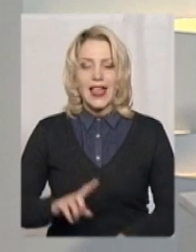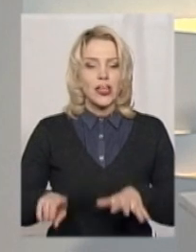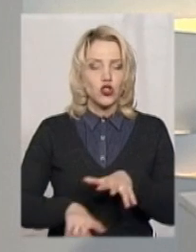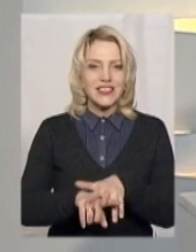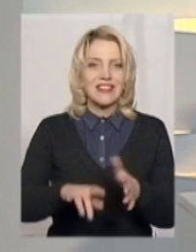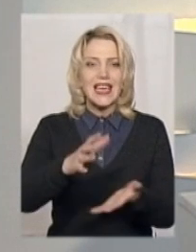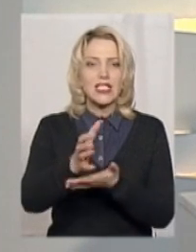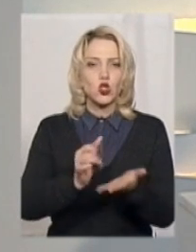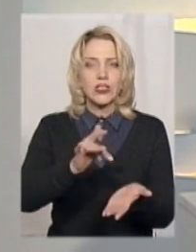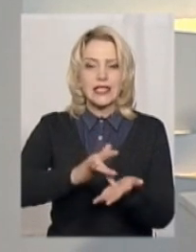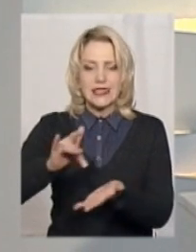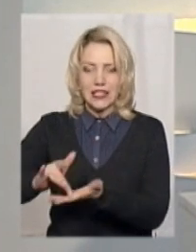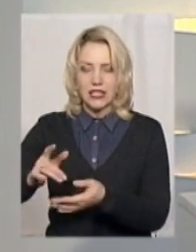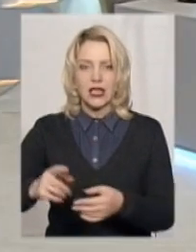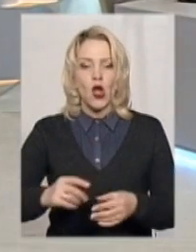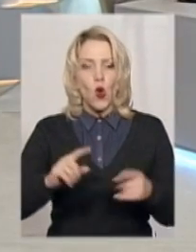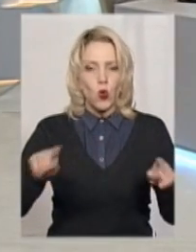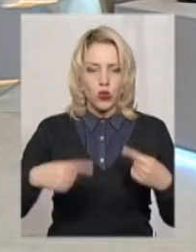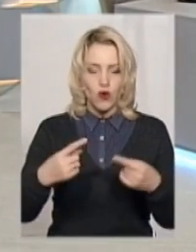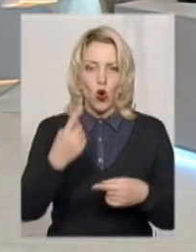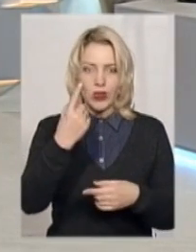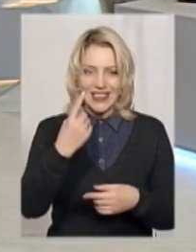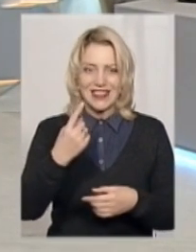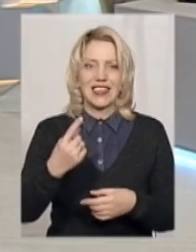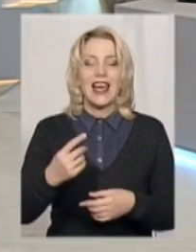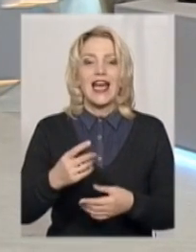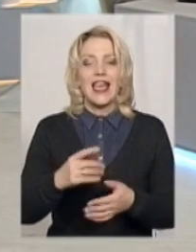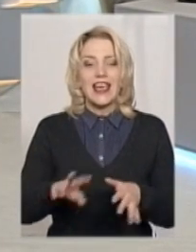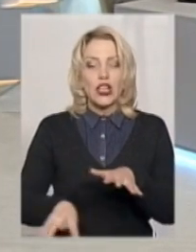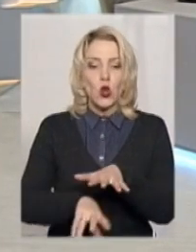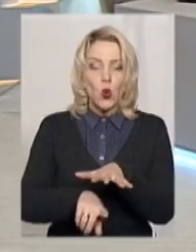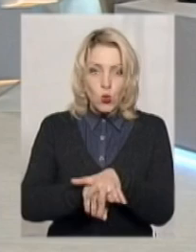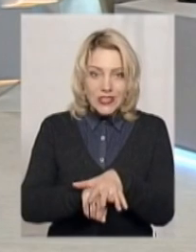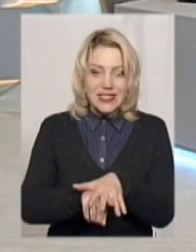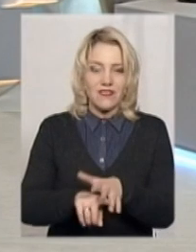Інклюзивно-ресурсні центри утворюються з розрахунку один інклюзивно-ресурсний центр на